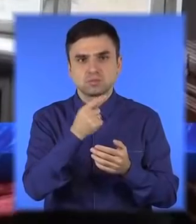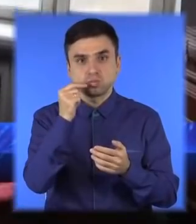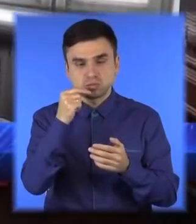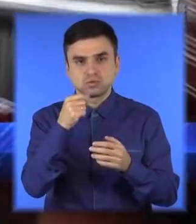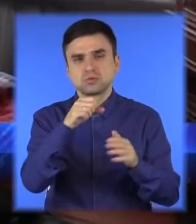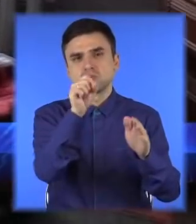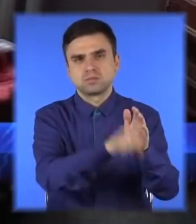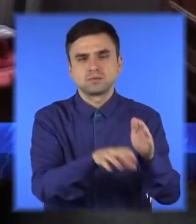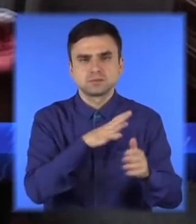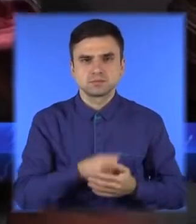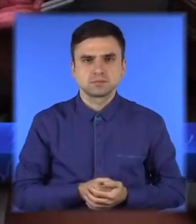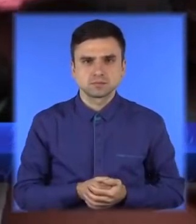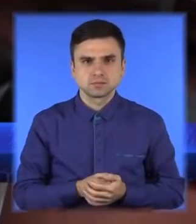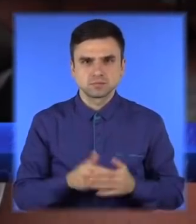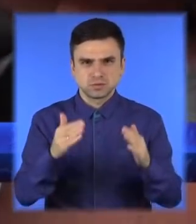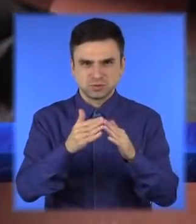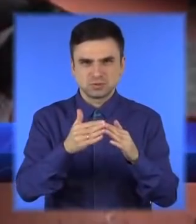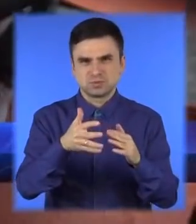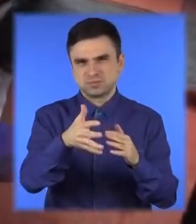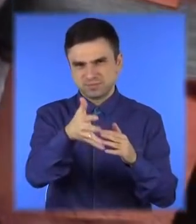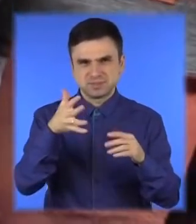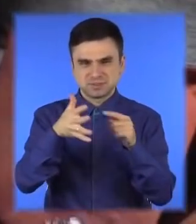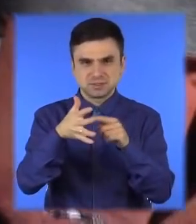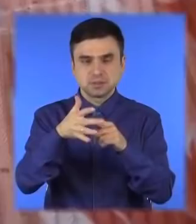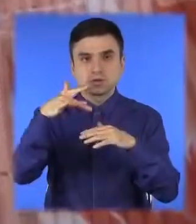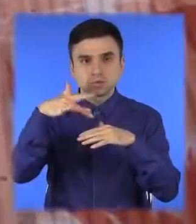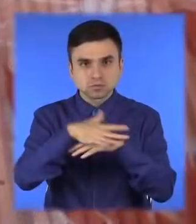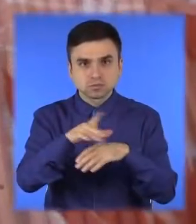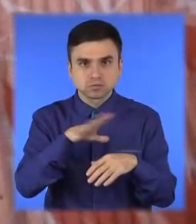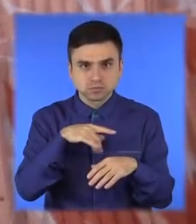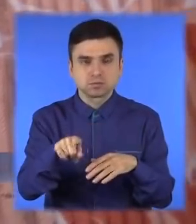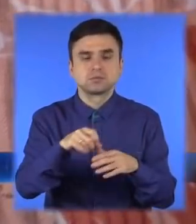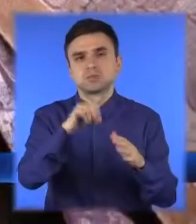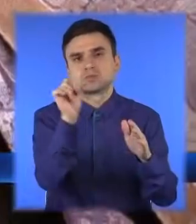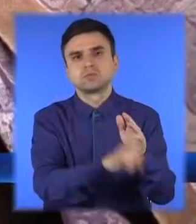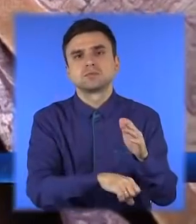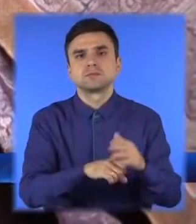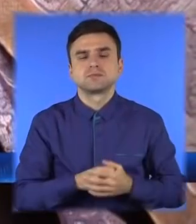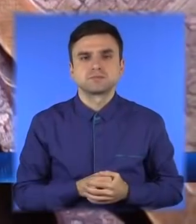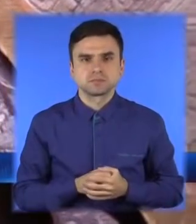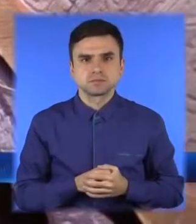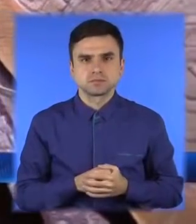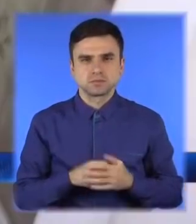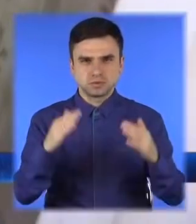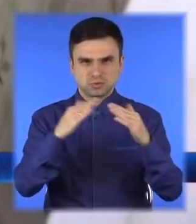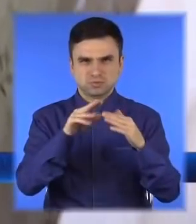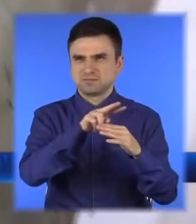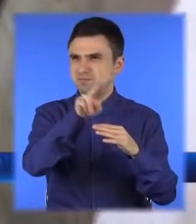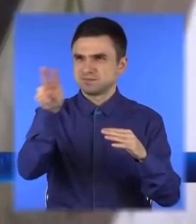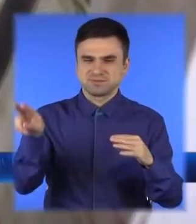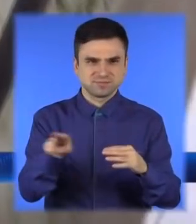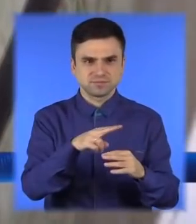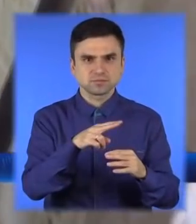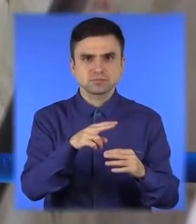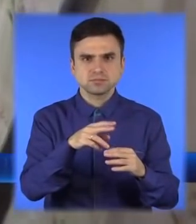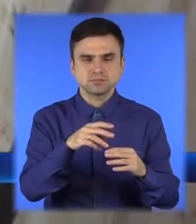п'ятому поверсі вночі 38-річний чоловік забиває голіруч свою співмешканку. За станом квартири видно, людей, які тут